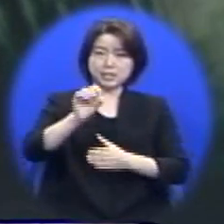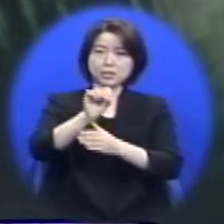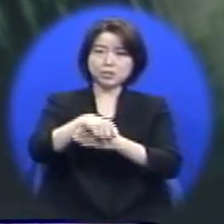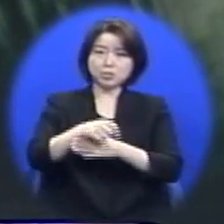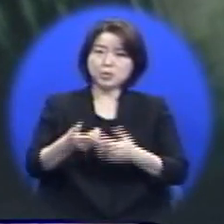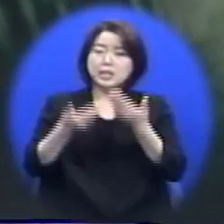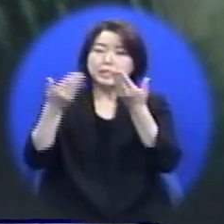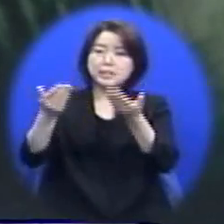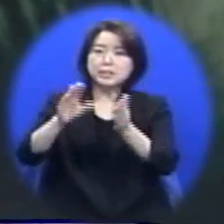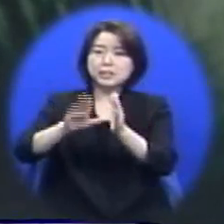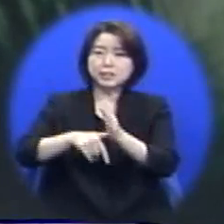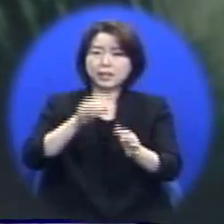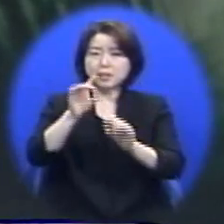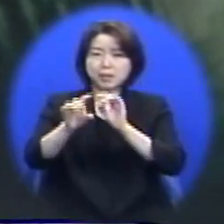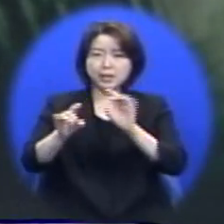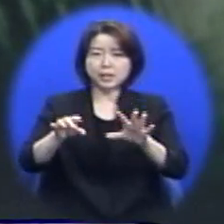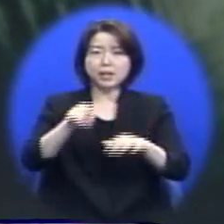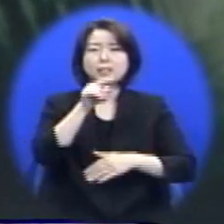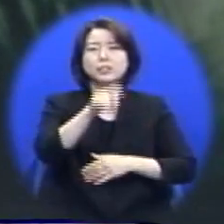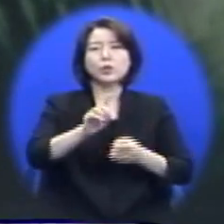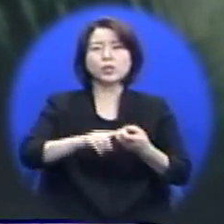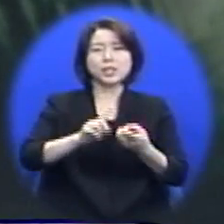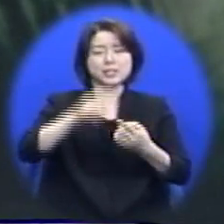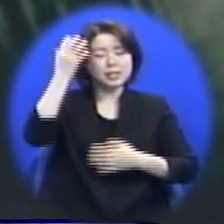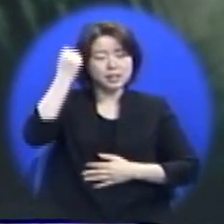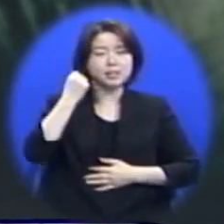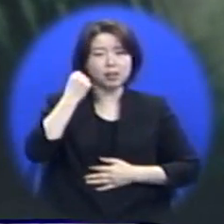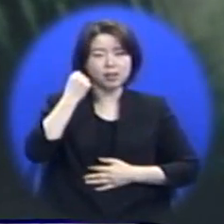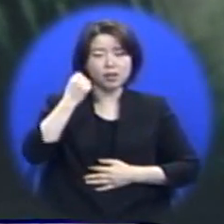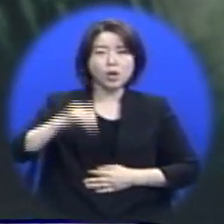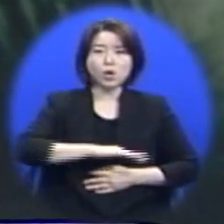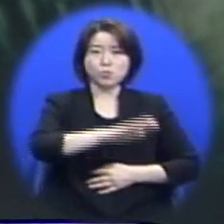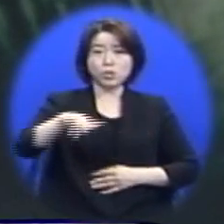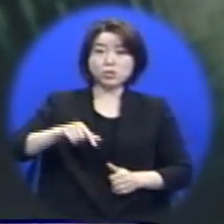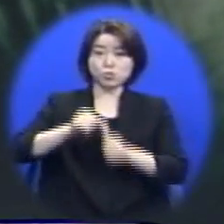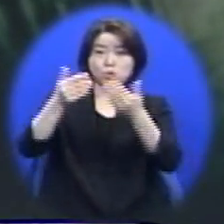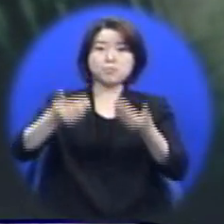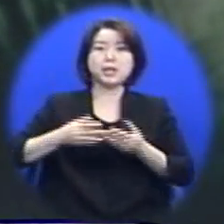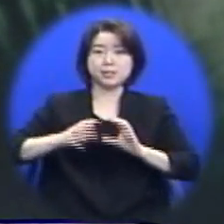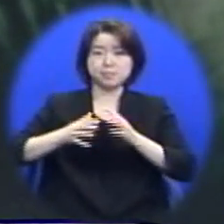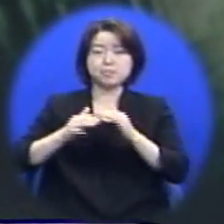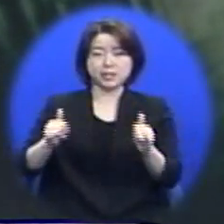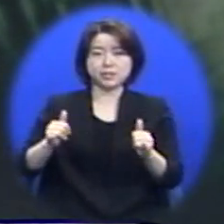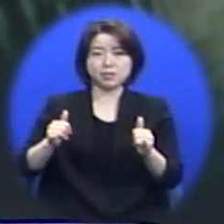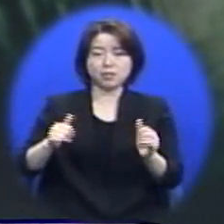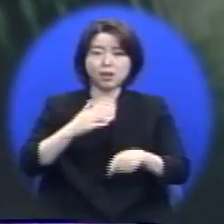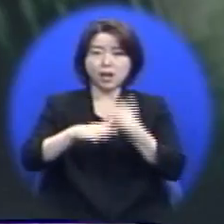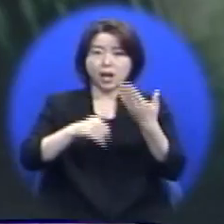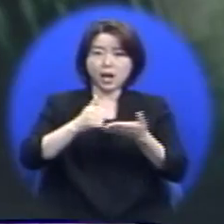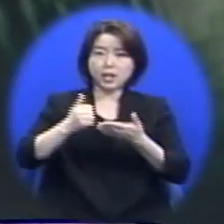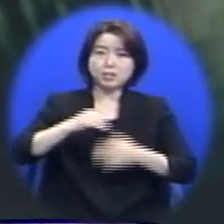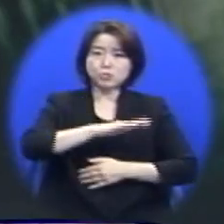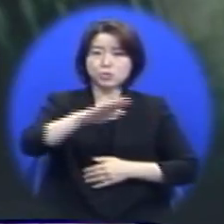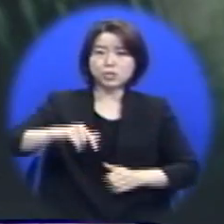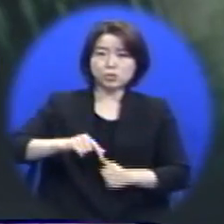바칠 때마다 하나님은 그걸 기억하라는 거야. 우리는 구원받은 백성이야. 하나님은 우리를 구원해